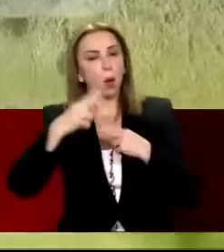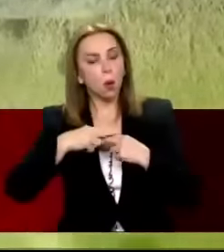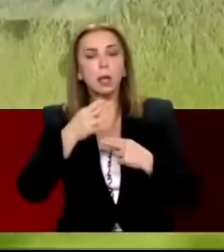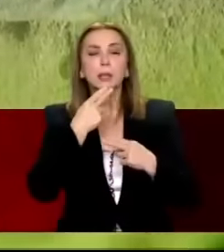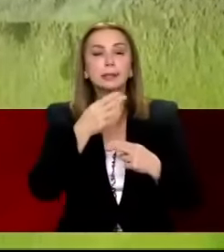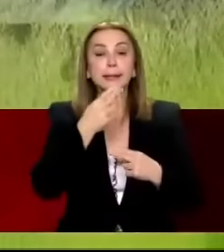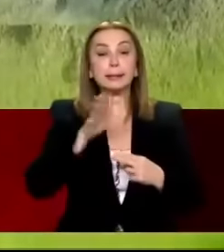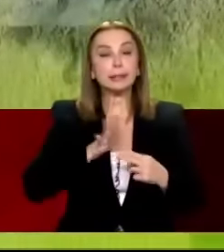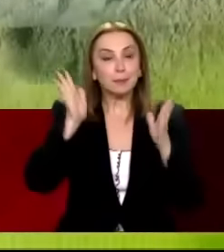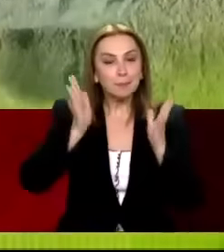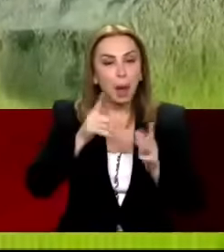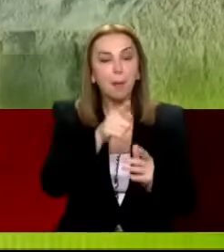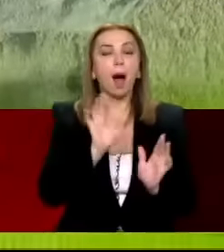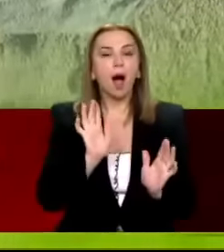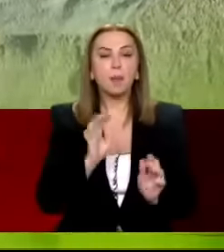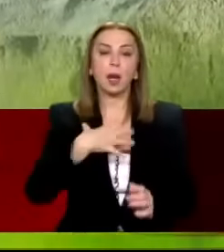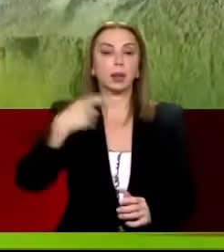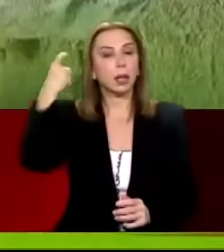iddiaları reddetti. Rojin o şeylere giriyordu, bize hayata öğretiyordu, namazını kılıyordu. Babasına göre Rojin öldürülmüştü.